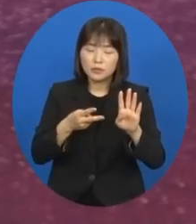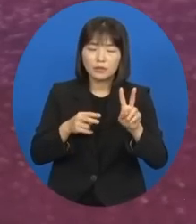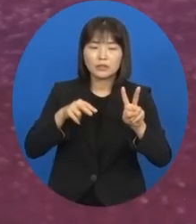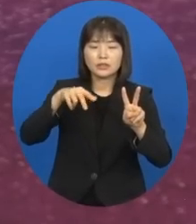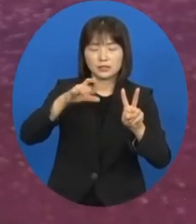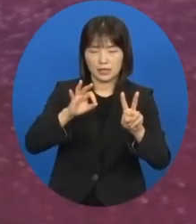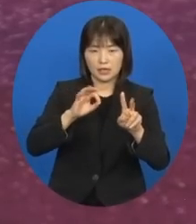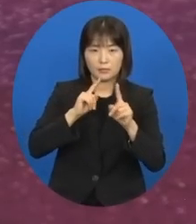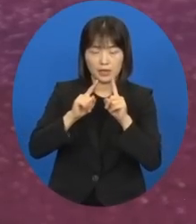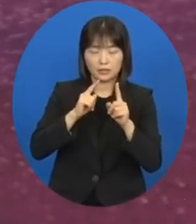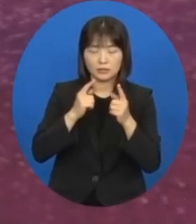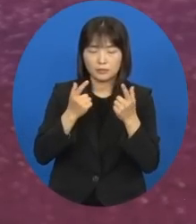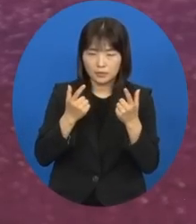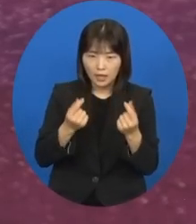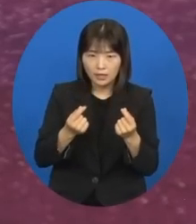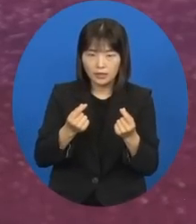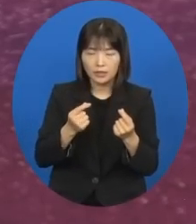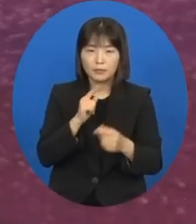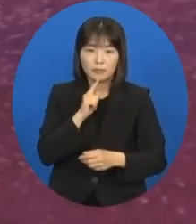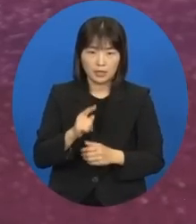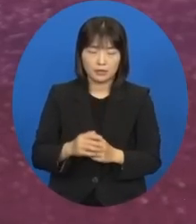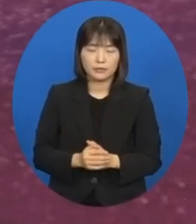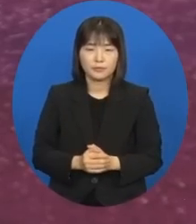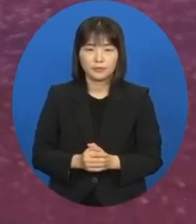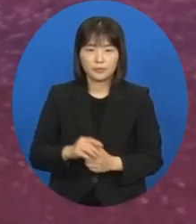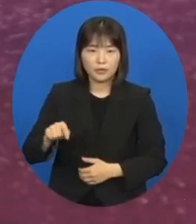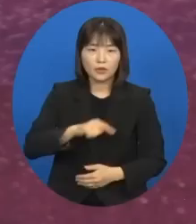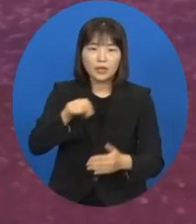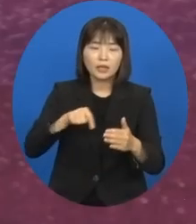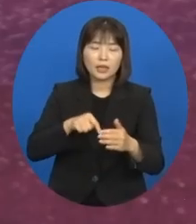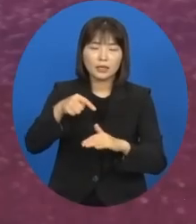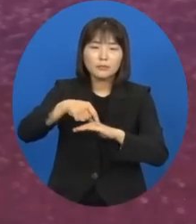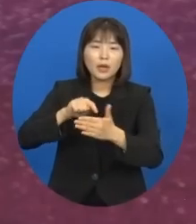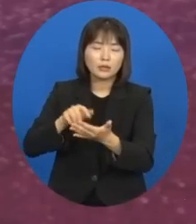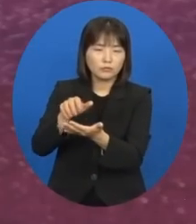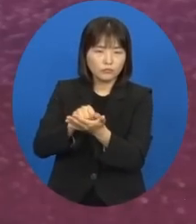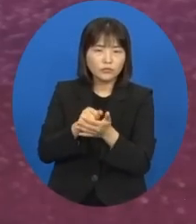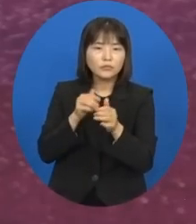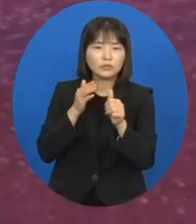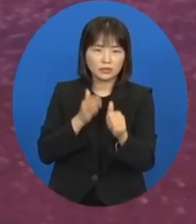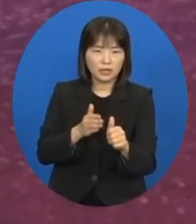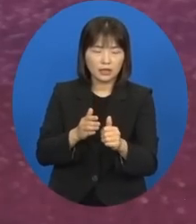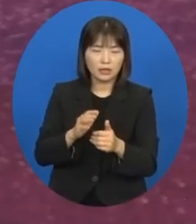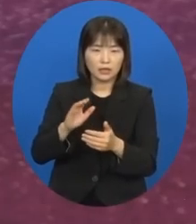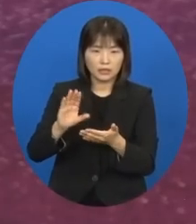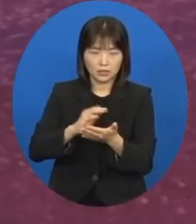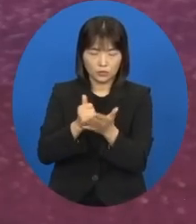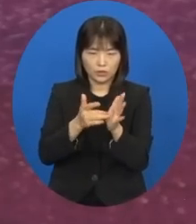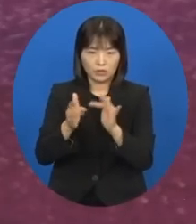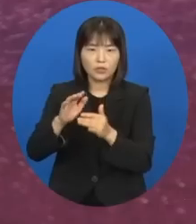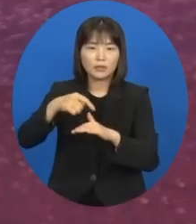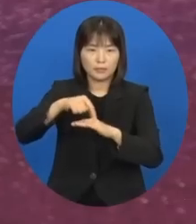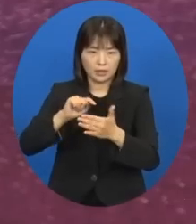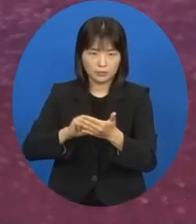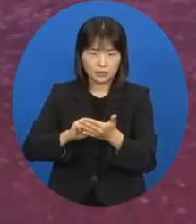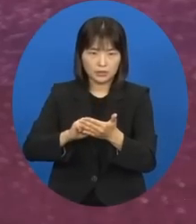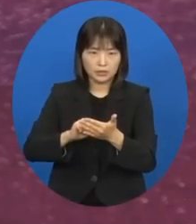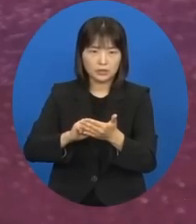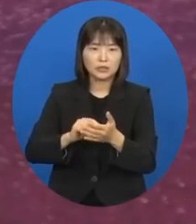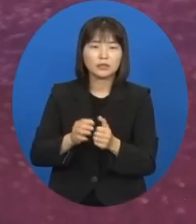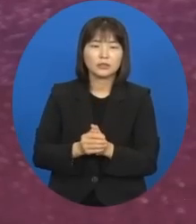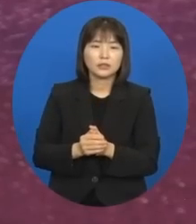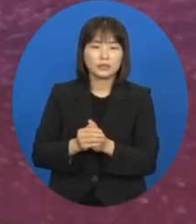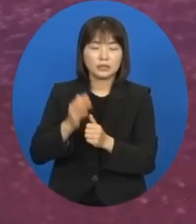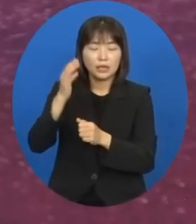같다 이야기했습니다 너희 안에이 마음을 품으라 곧 그리스도 예수의 마음이니 그는 근본